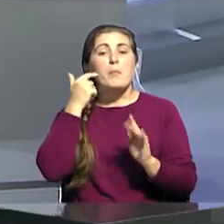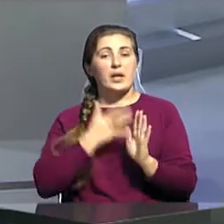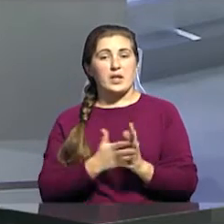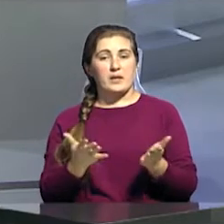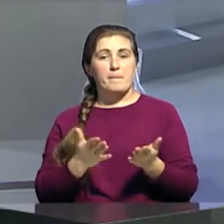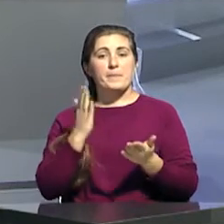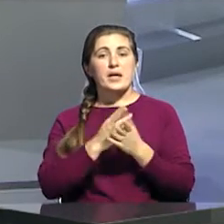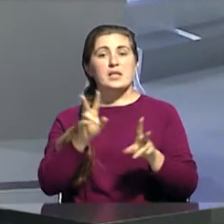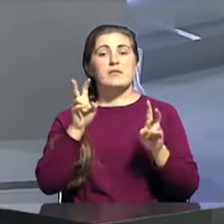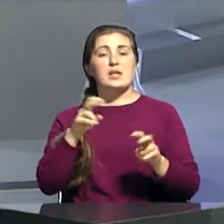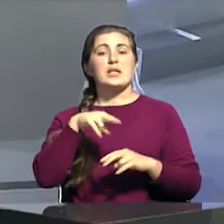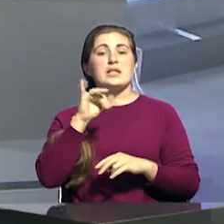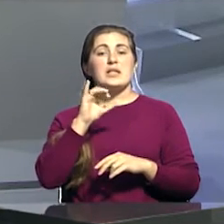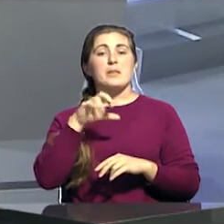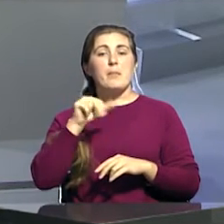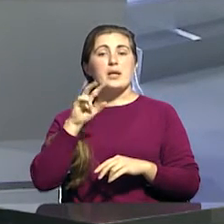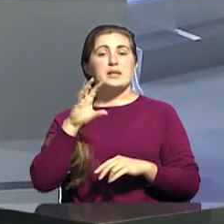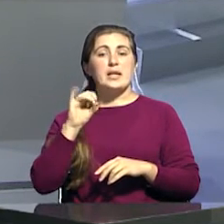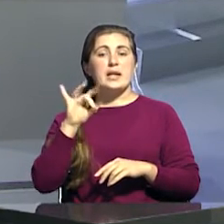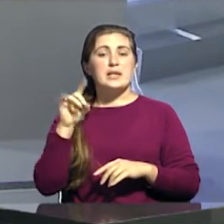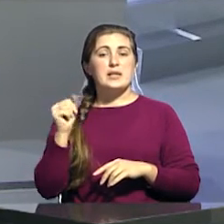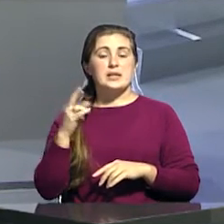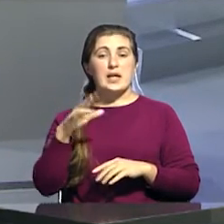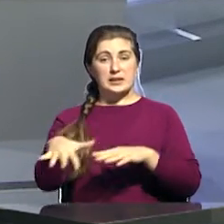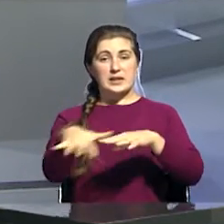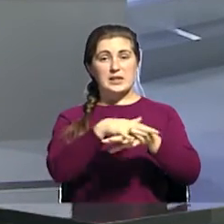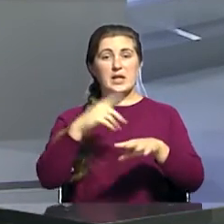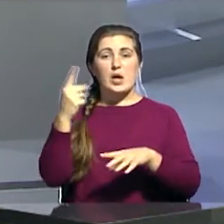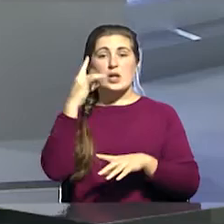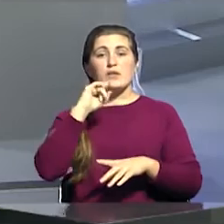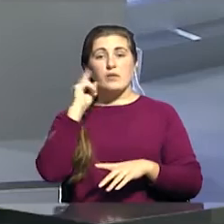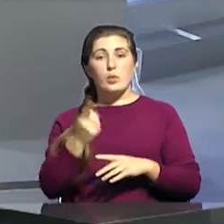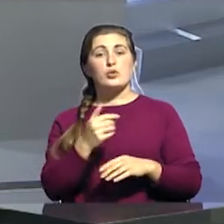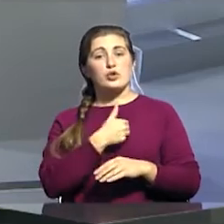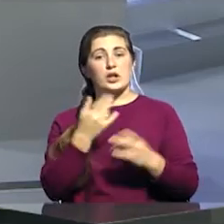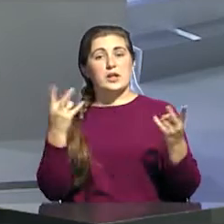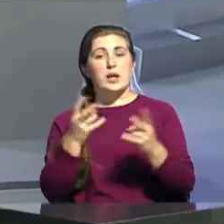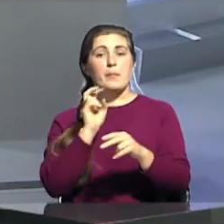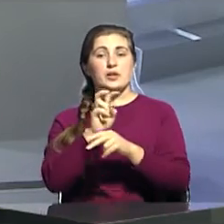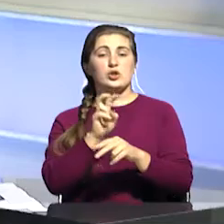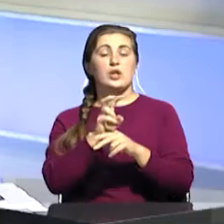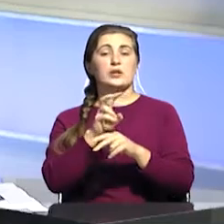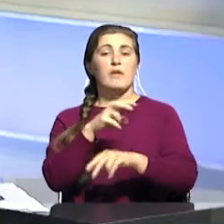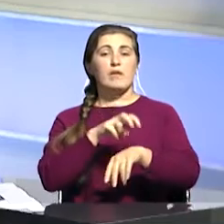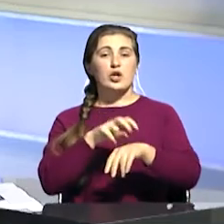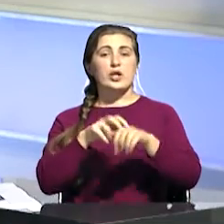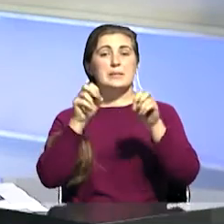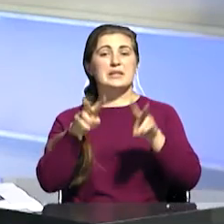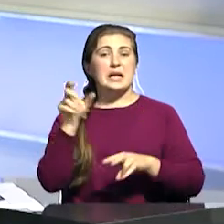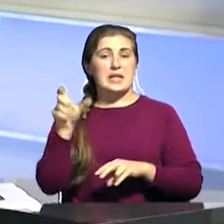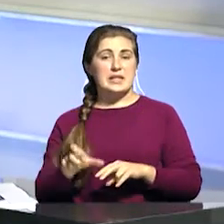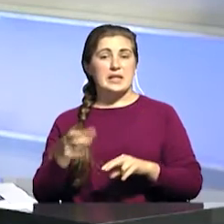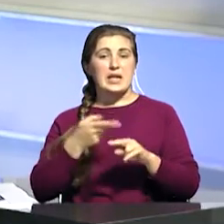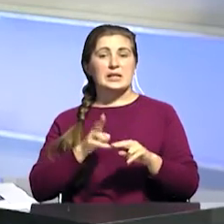как диспансеризация, то есть население раз в год желательно посещать врача-специалиста. Это